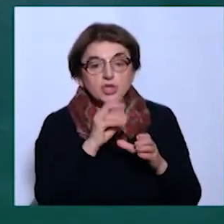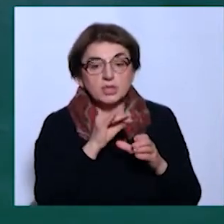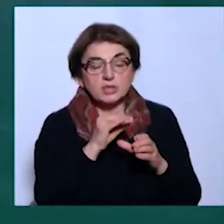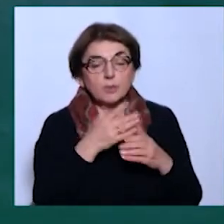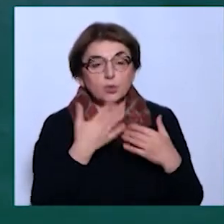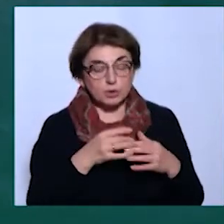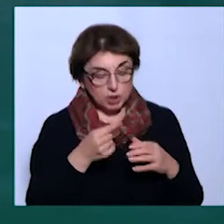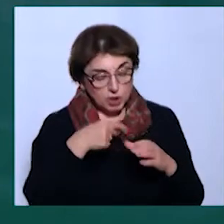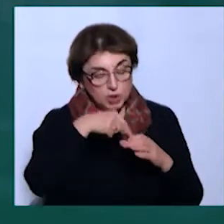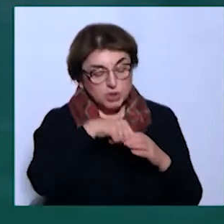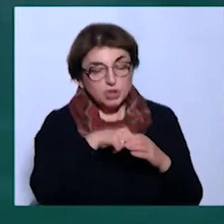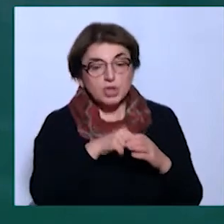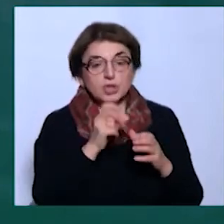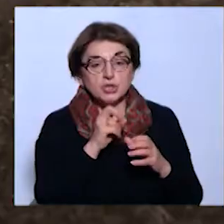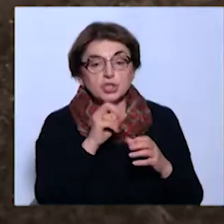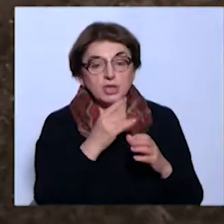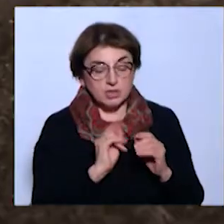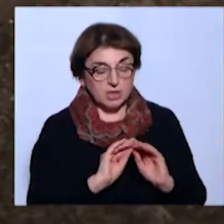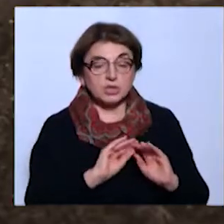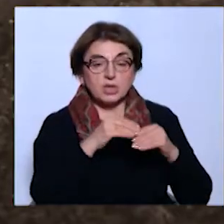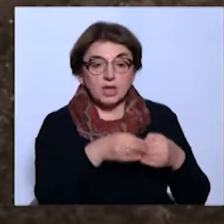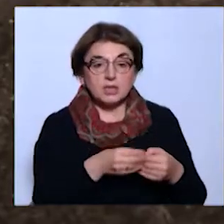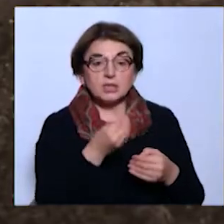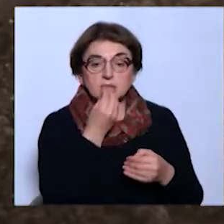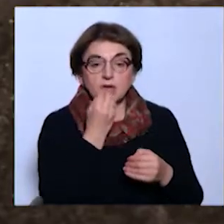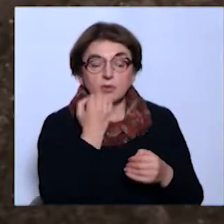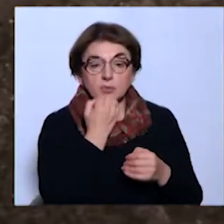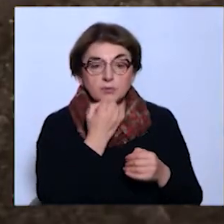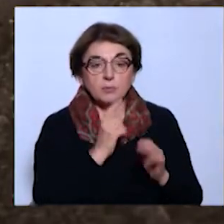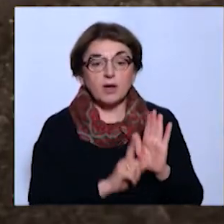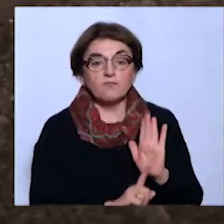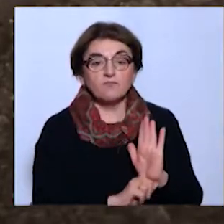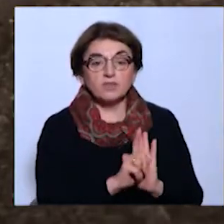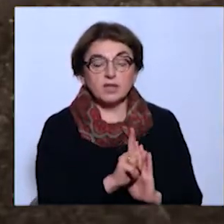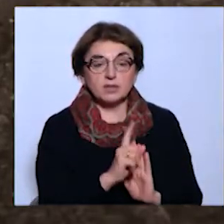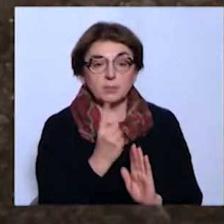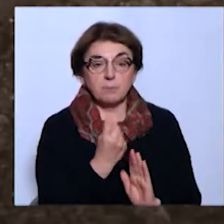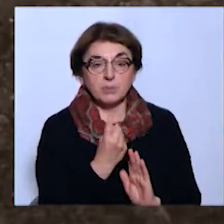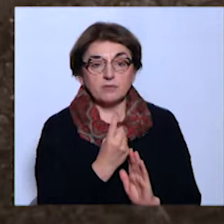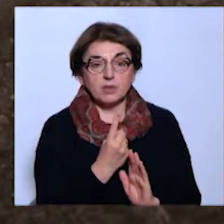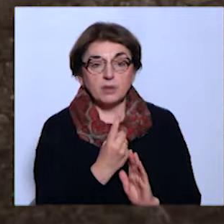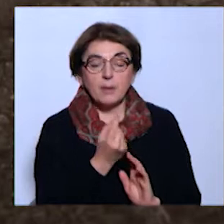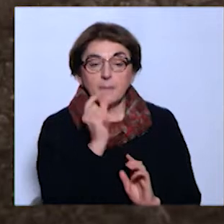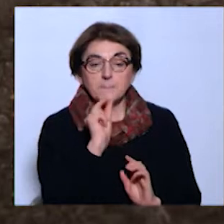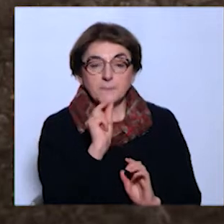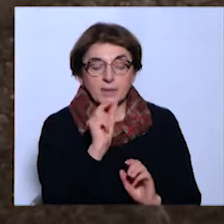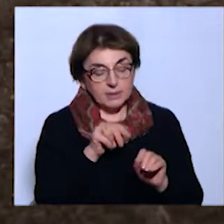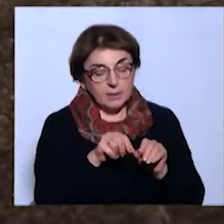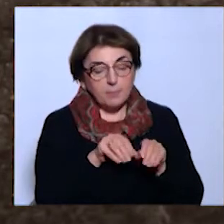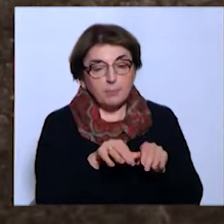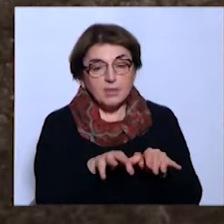საკვები ნივთიერება ჩანასახში გადადის, ჩანასახიდან ჯერ ვითარდება პატარა